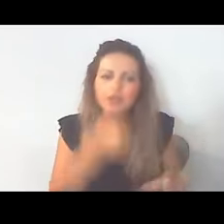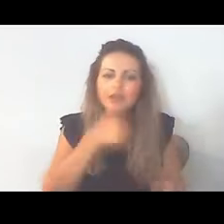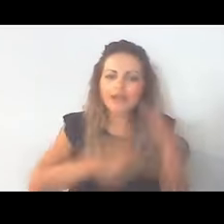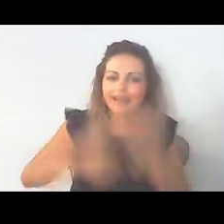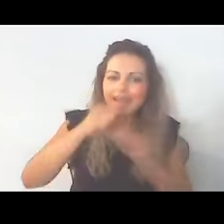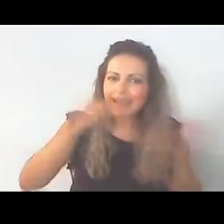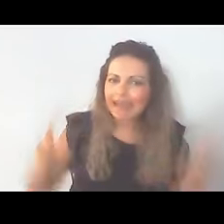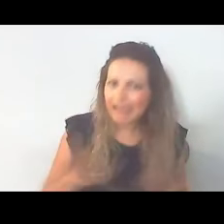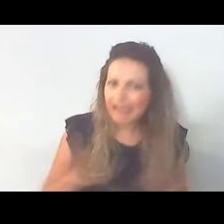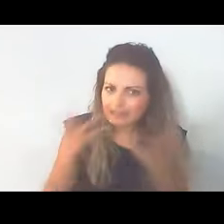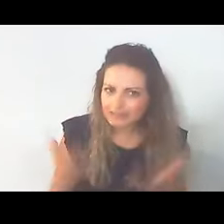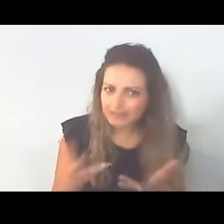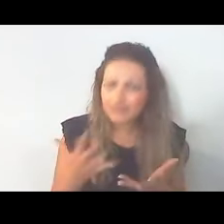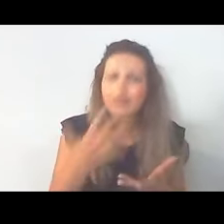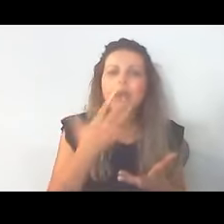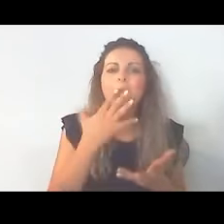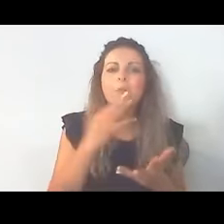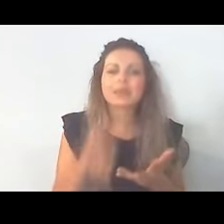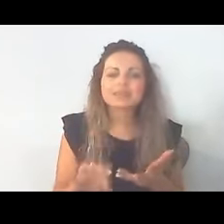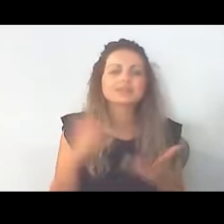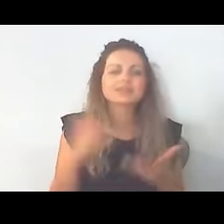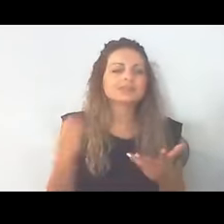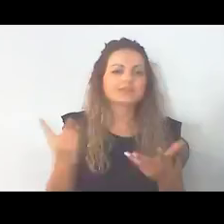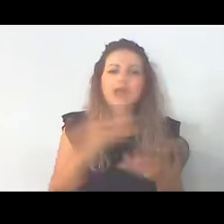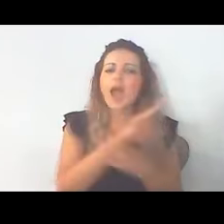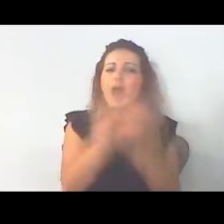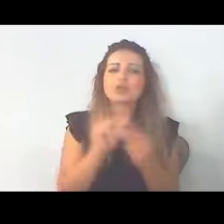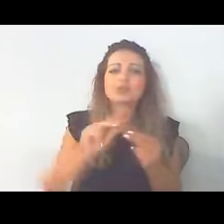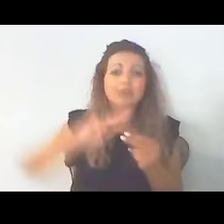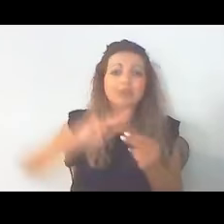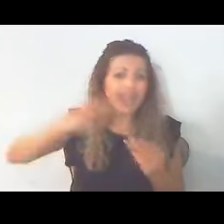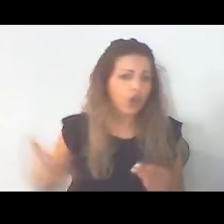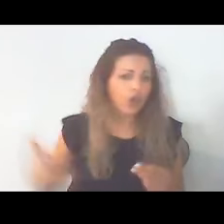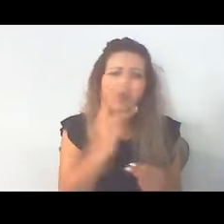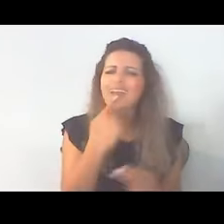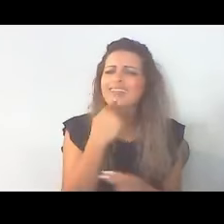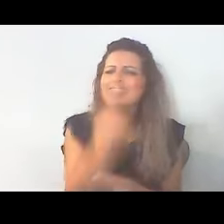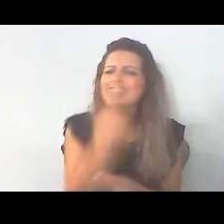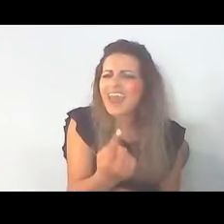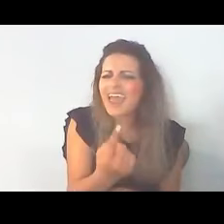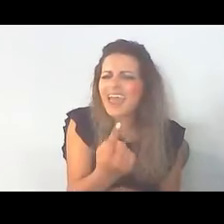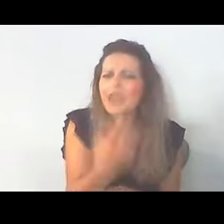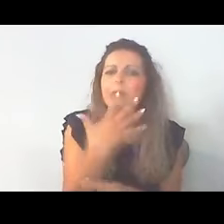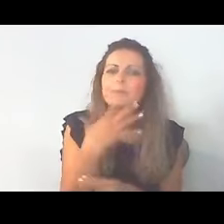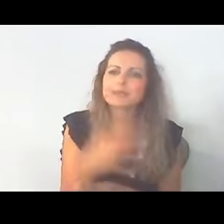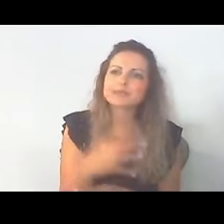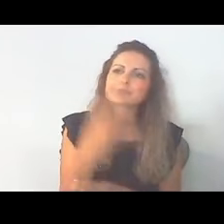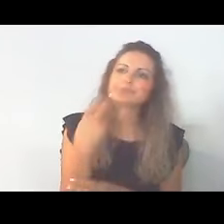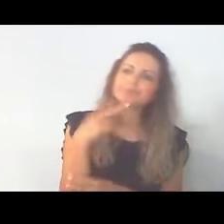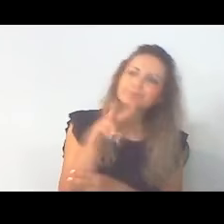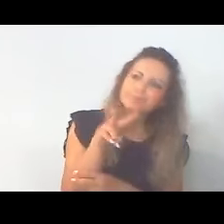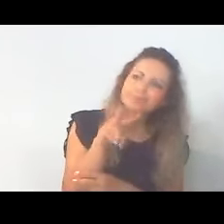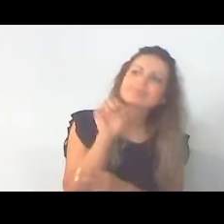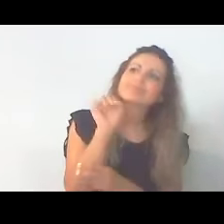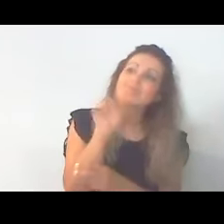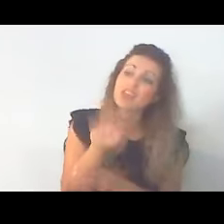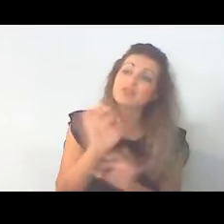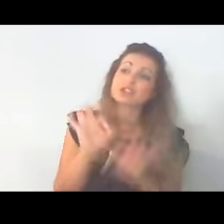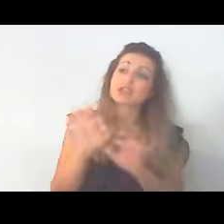που ονομάζουμε victim blaming, που θα πει ναι, μεν ο βιασμός δεν έπρεπε να συμβεί, αλλά και αυτή